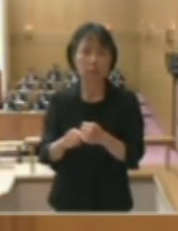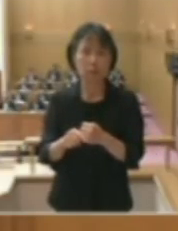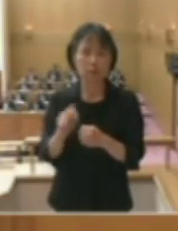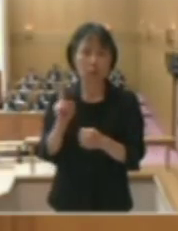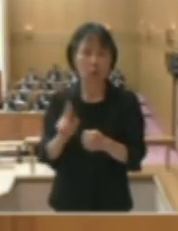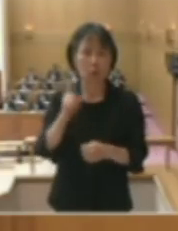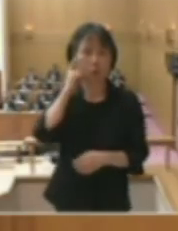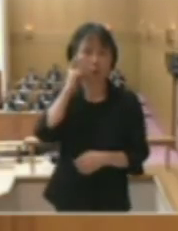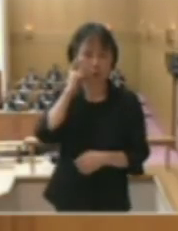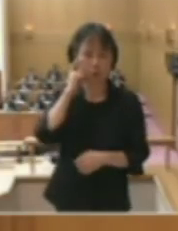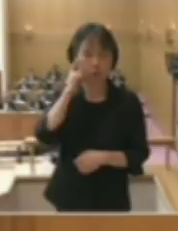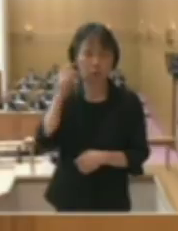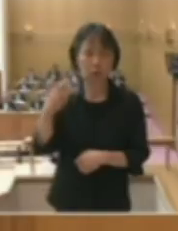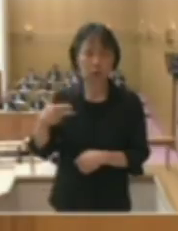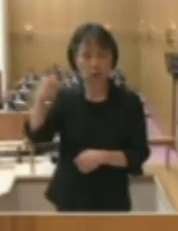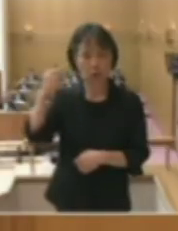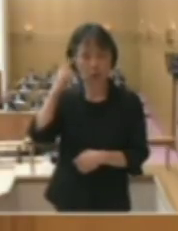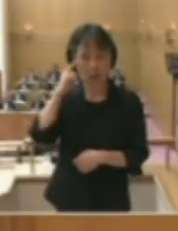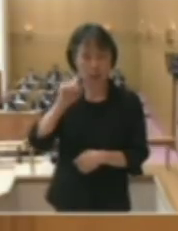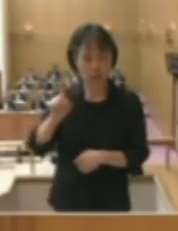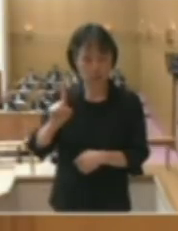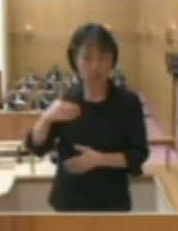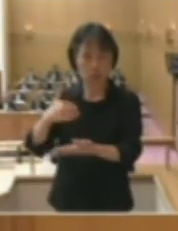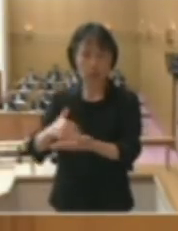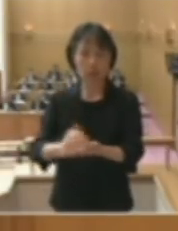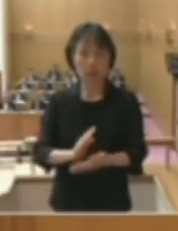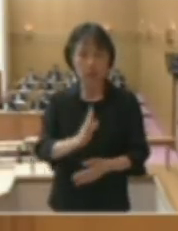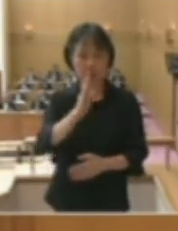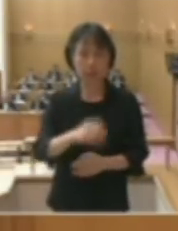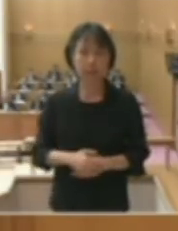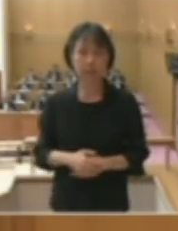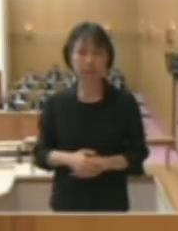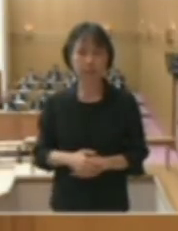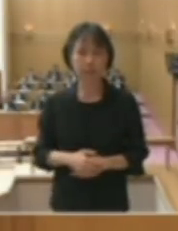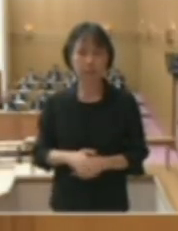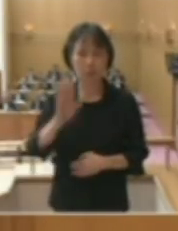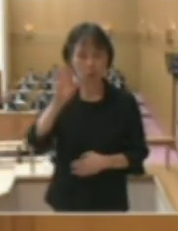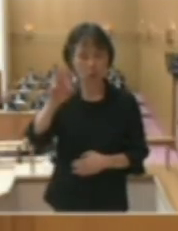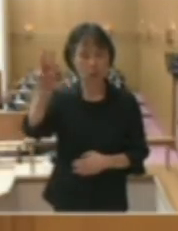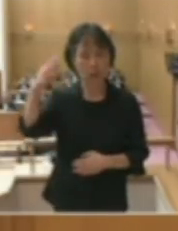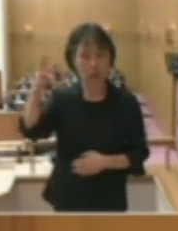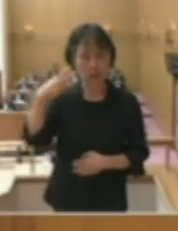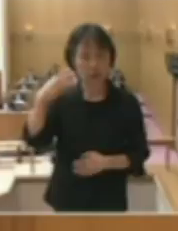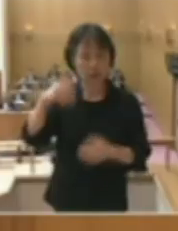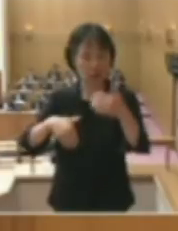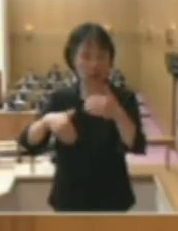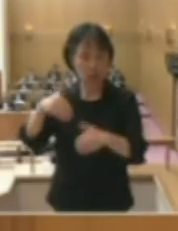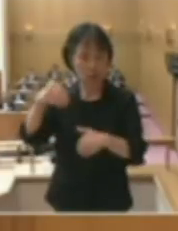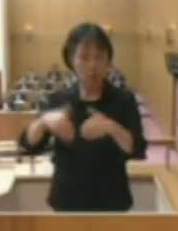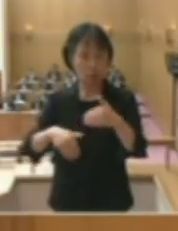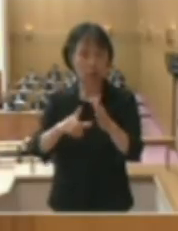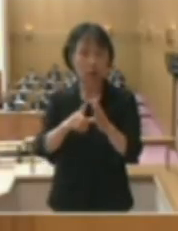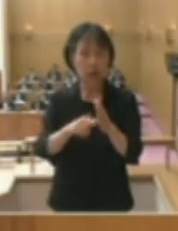ます。第3点目の質問は、来たる参議院選に関し、青天